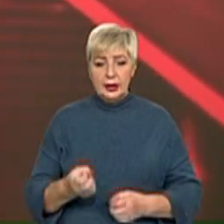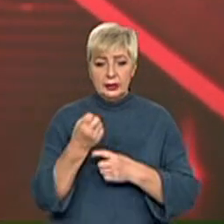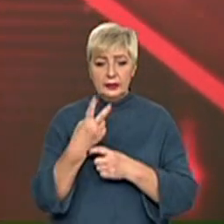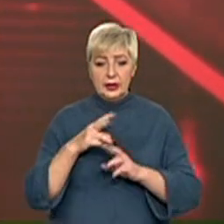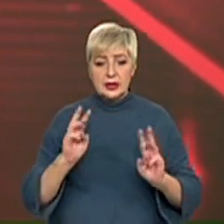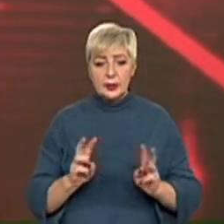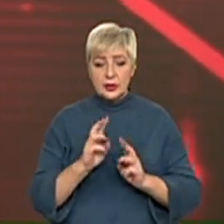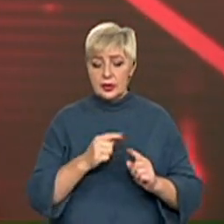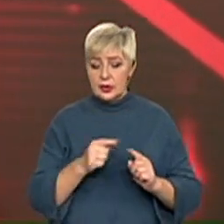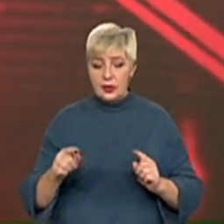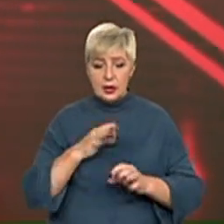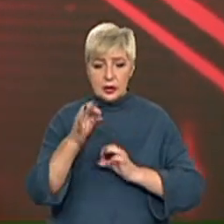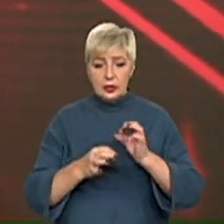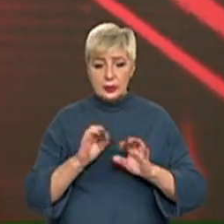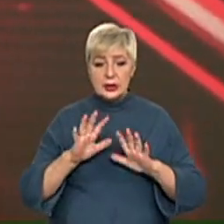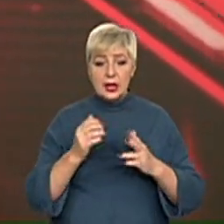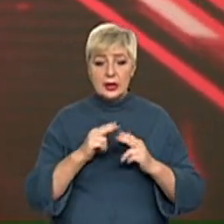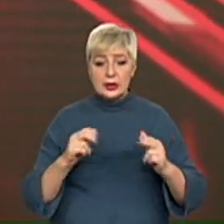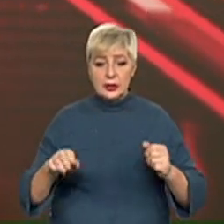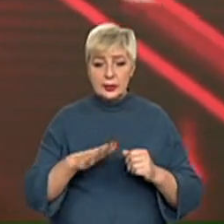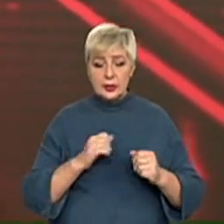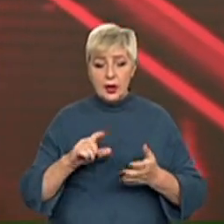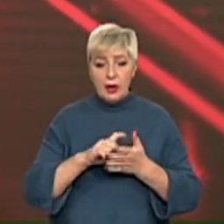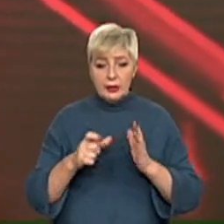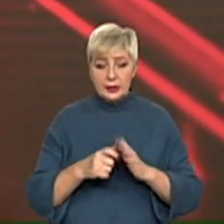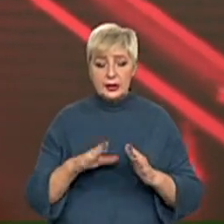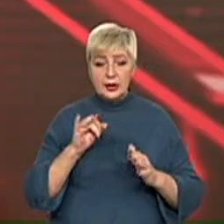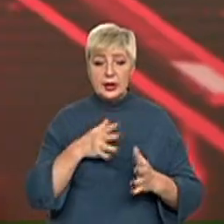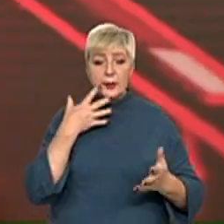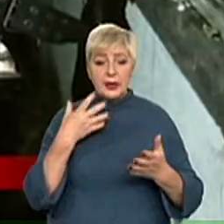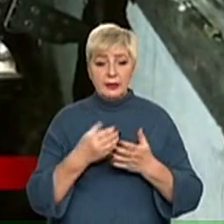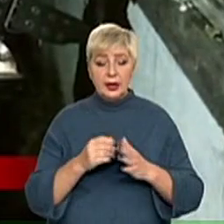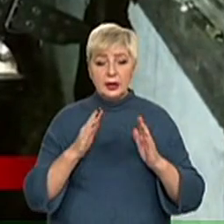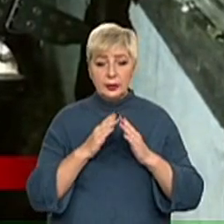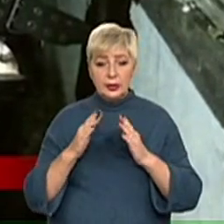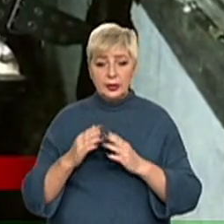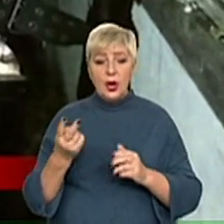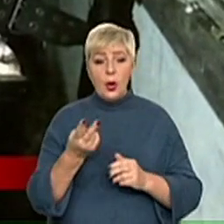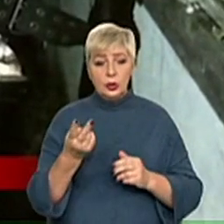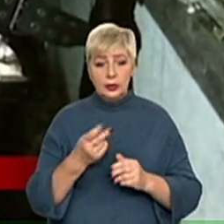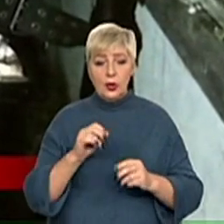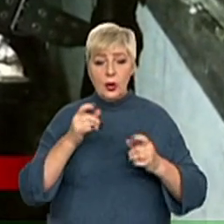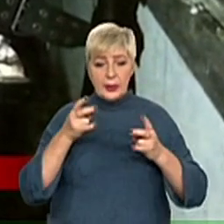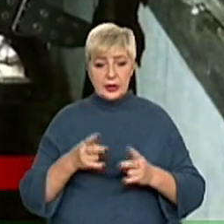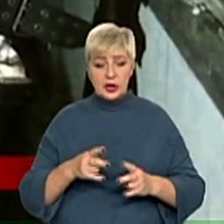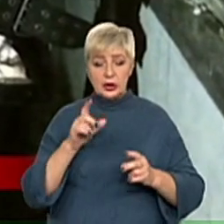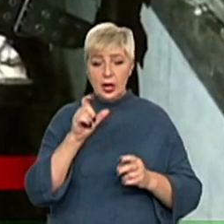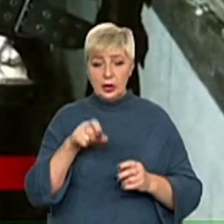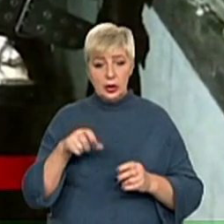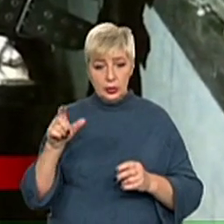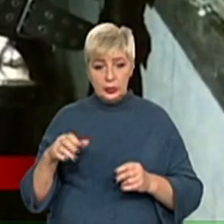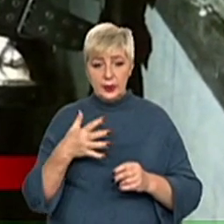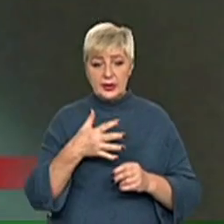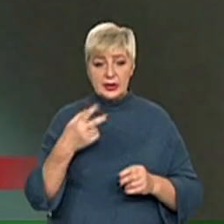12 пожеж за добу сталося на Дніпропетровщині у квартирах та приватних будинках. У двох з них постраждали люди. 53-річний